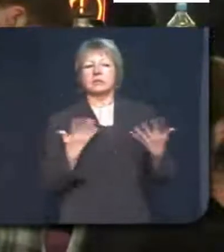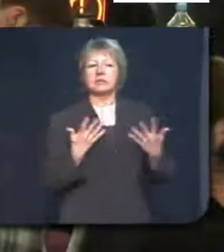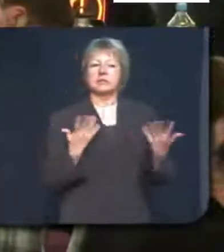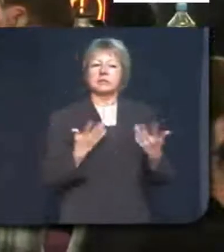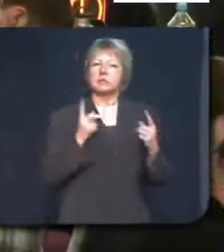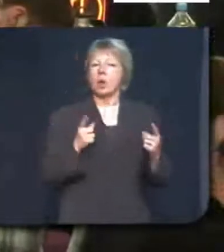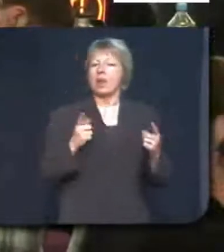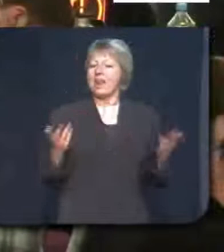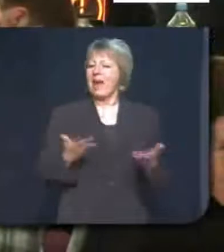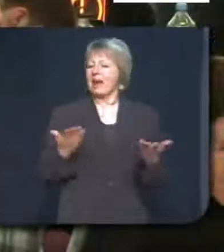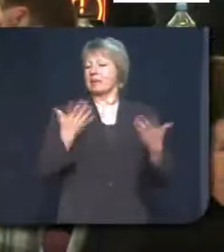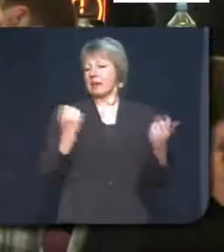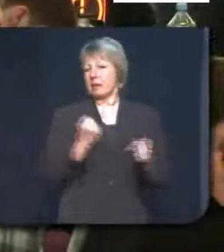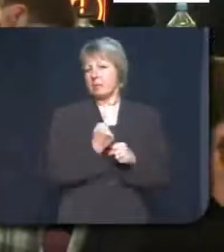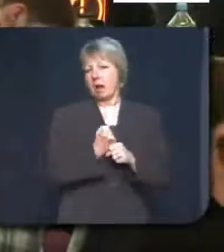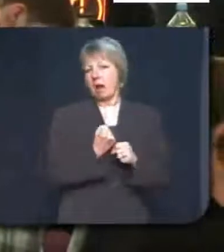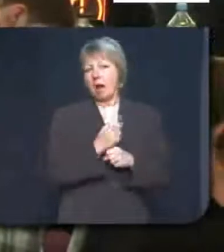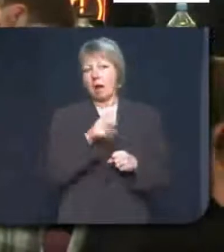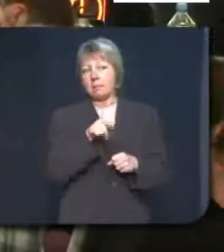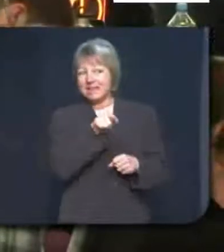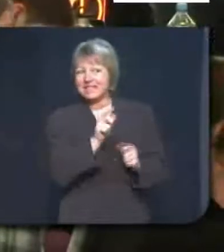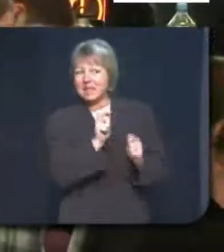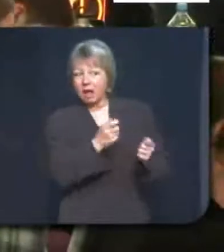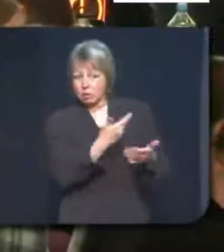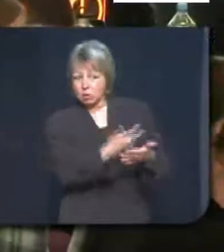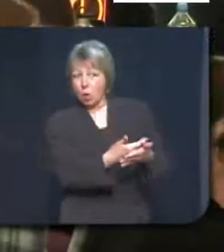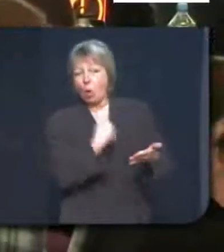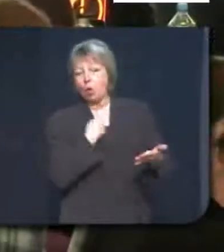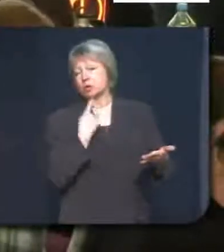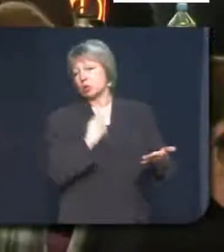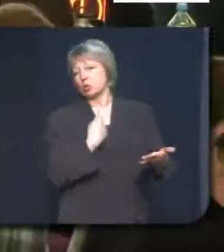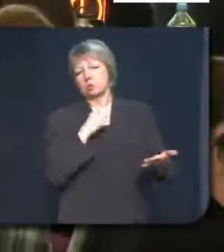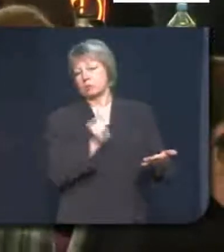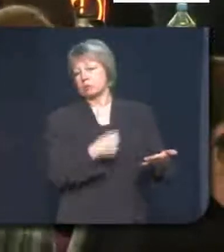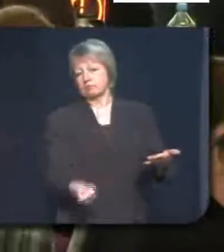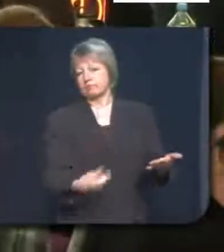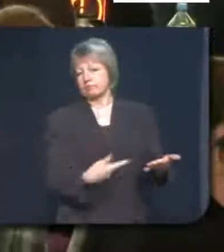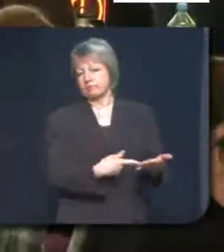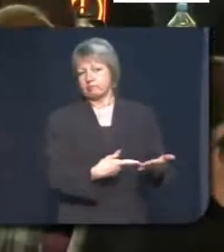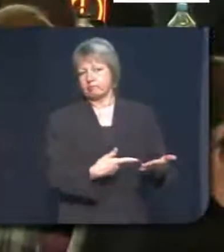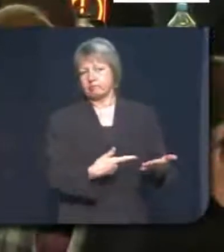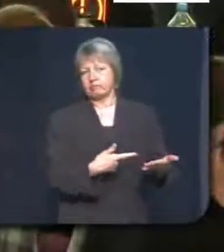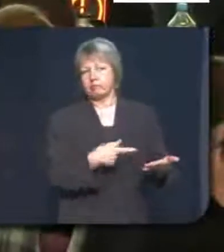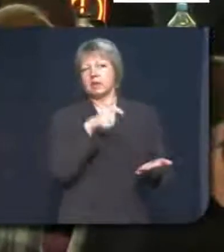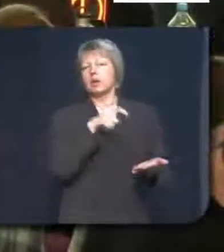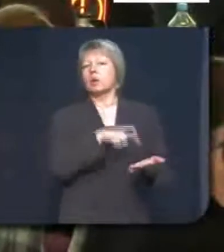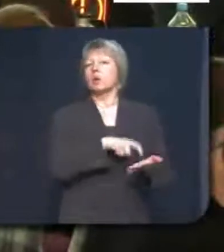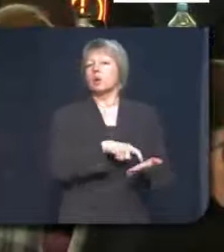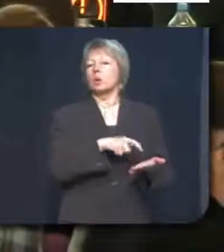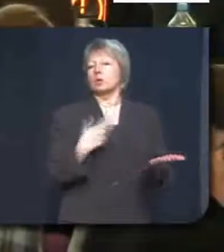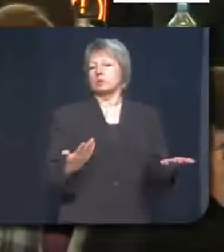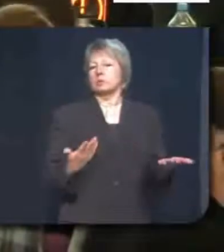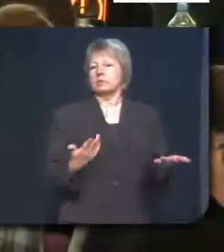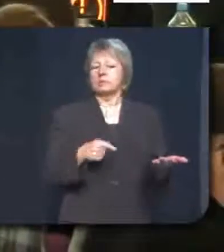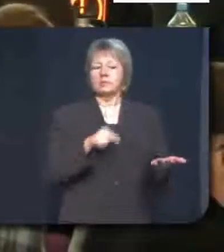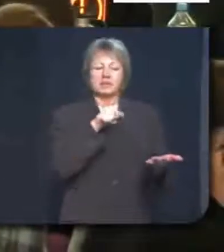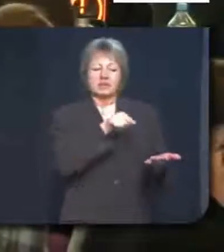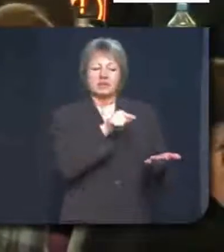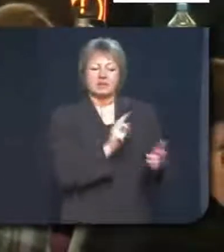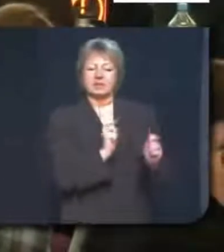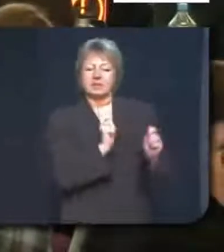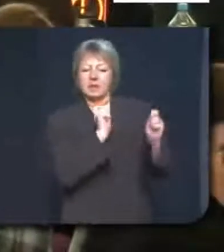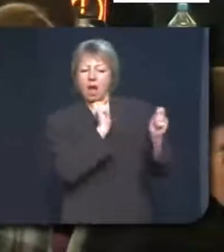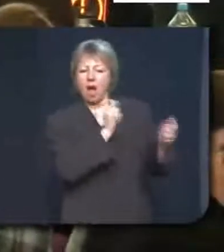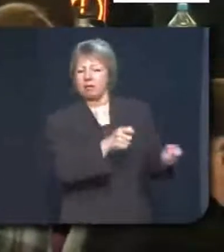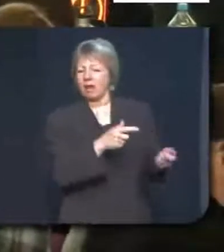aber diesen Antrag kann ich nicht so stimmen warum weil es ist diese Antrag dann ganz alles